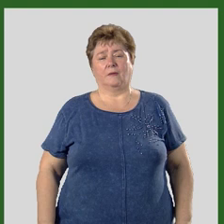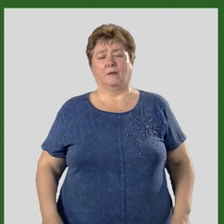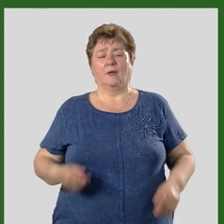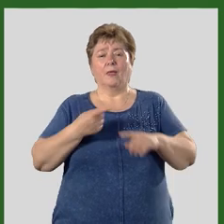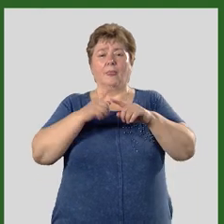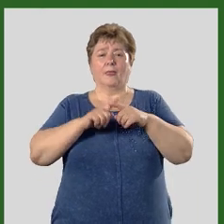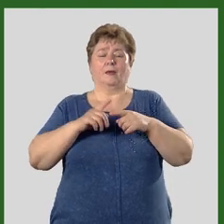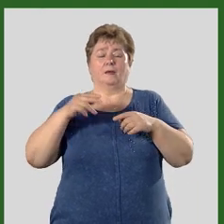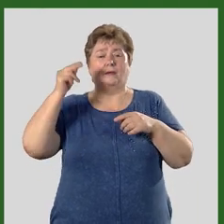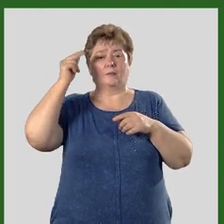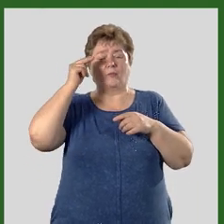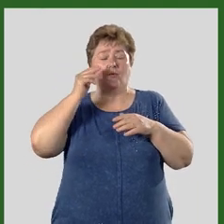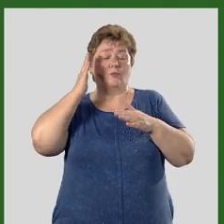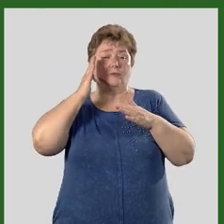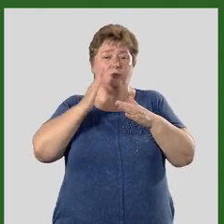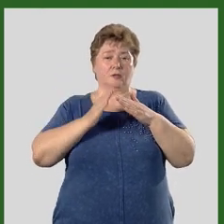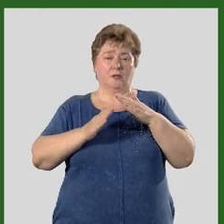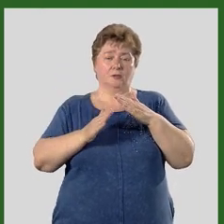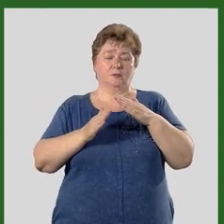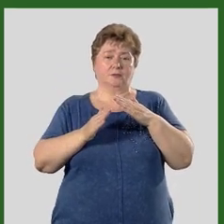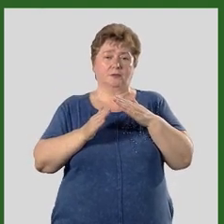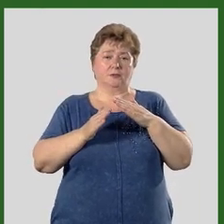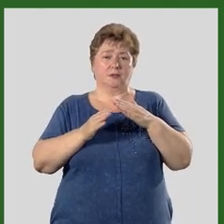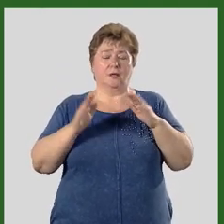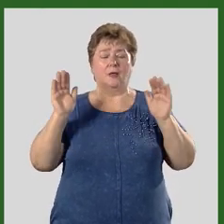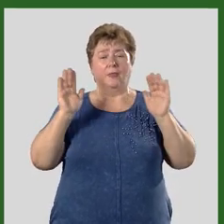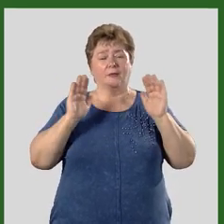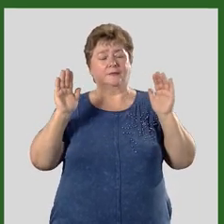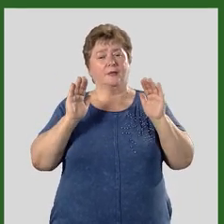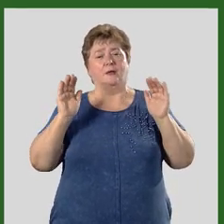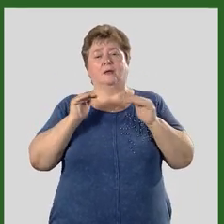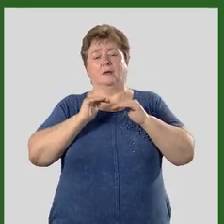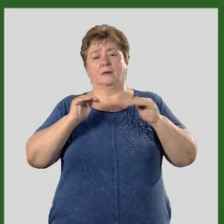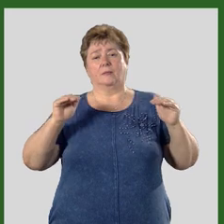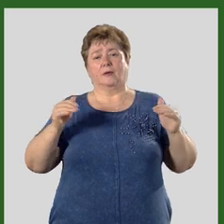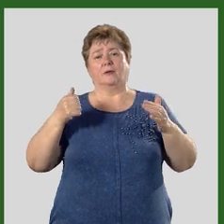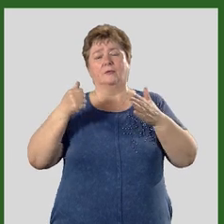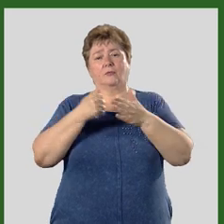На этом наш урок подошел к концу. До свидания, ребята,